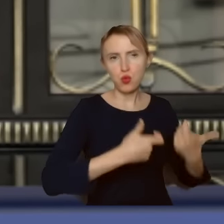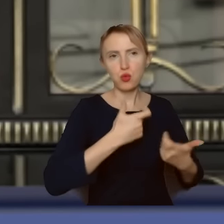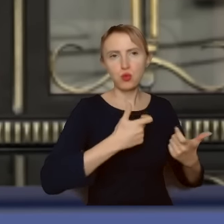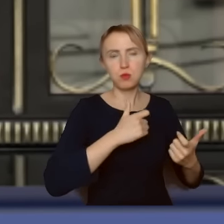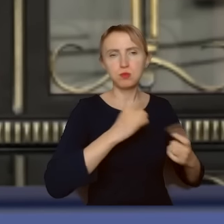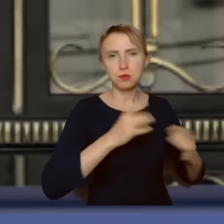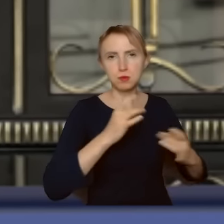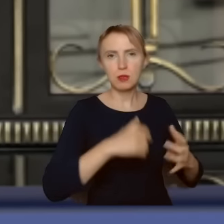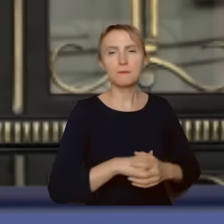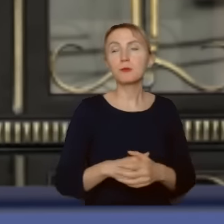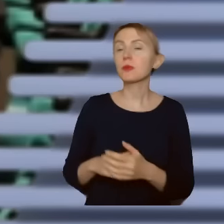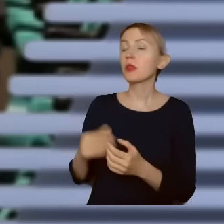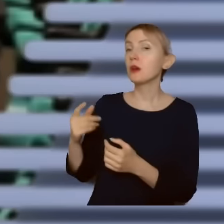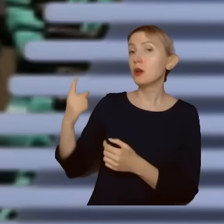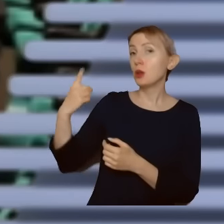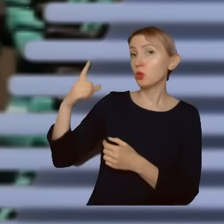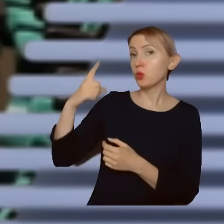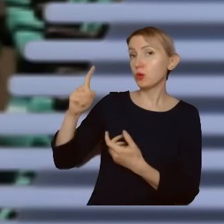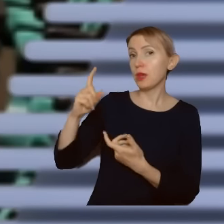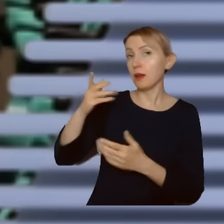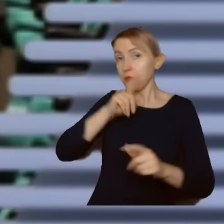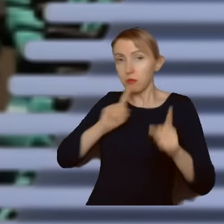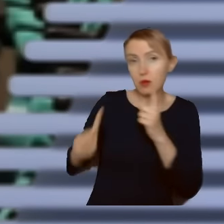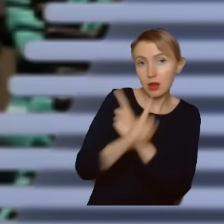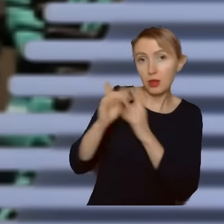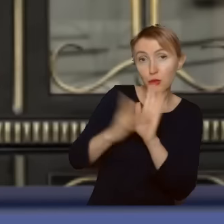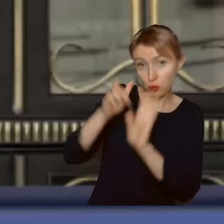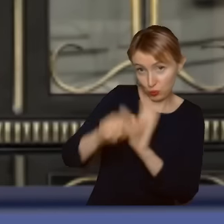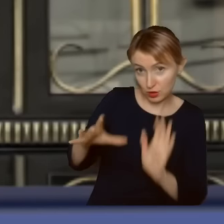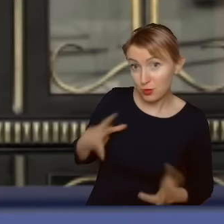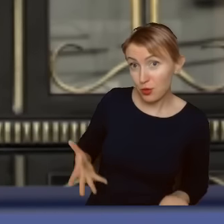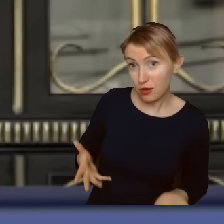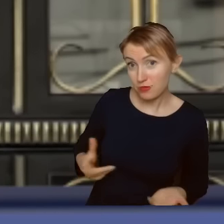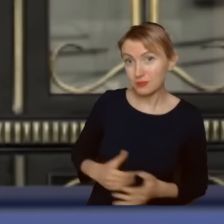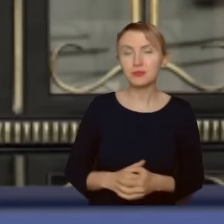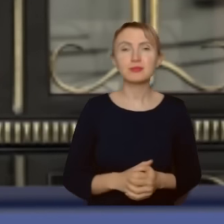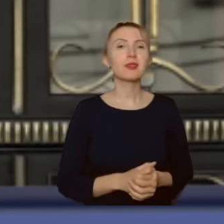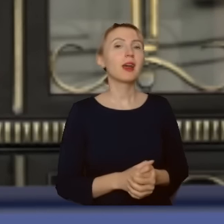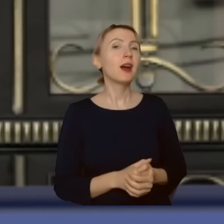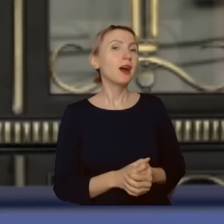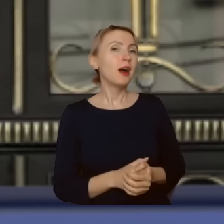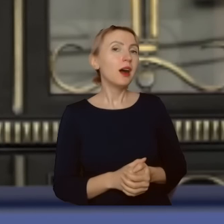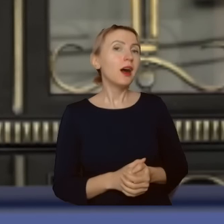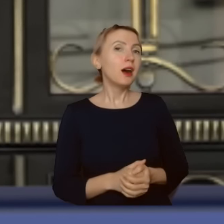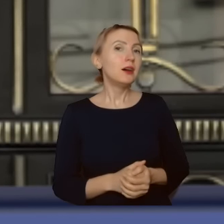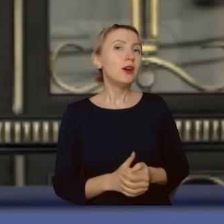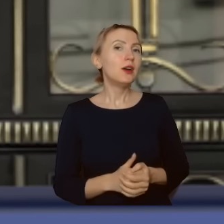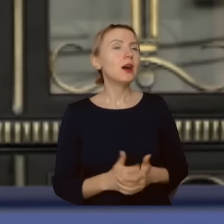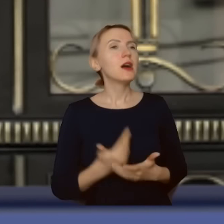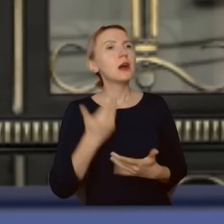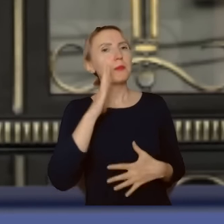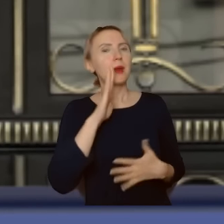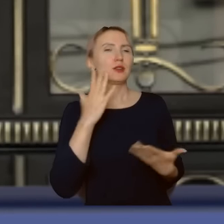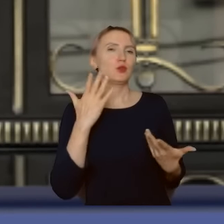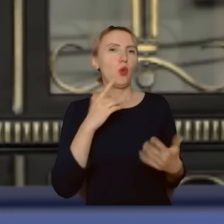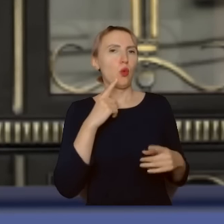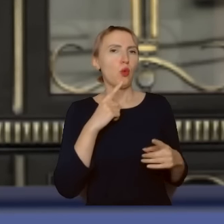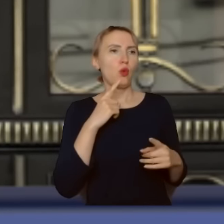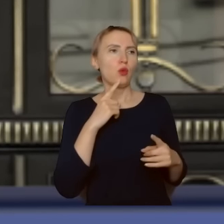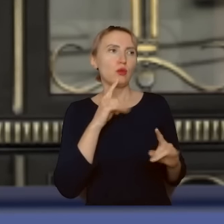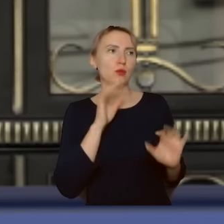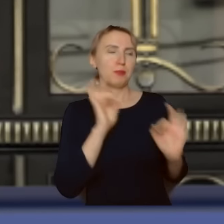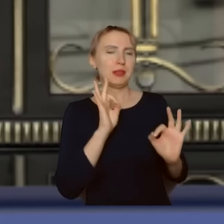spytam tak, czy Duda zakiwał Tuska? No, i Hołownię? To bardzo, w sposób bardzo zdecydowany ominął jednego i